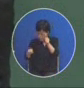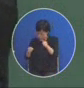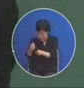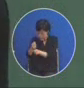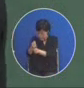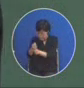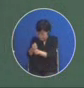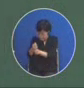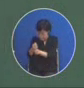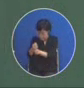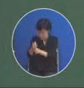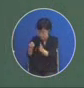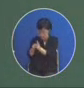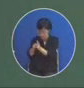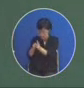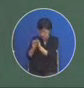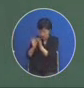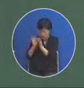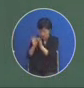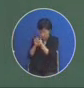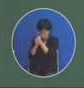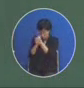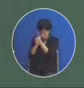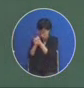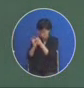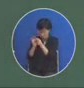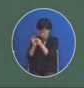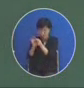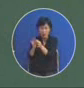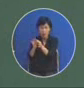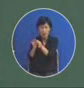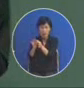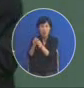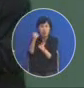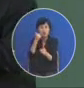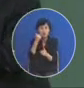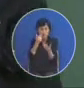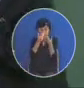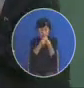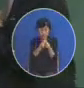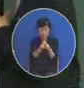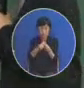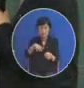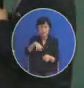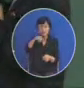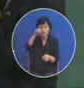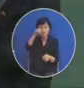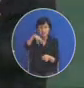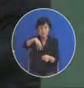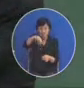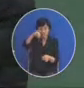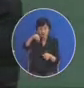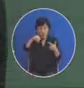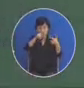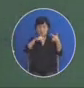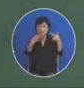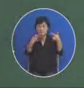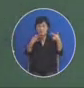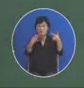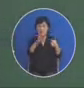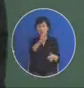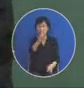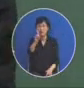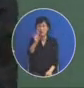6장 14절. And who's that? That is in Genesis 6:14. 방주를 만들어라. Build an ark. 이게 지금